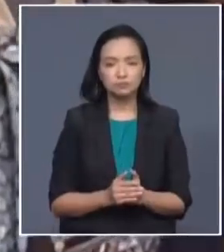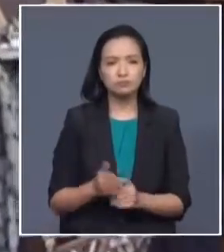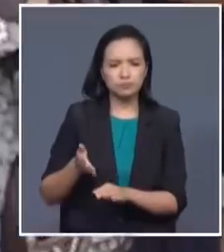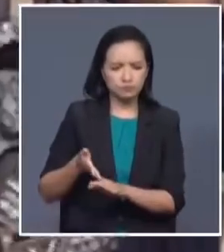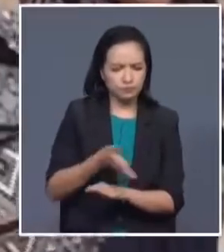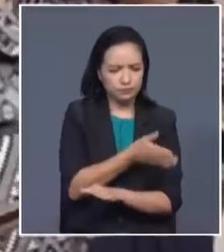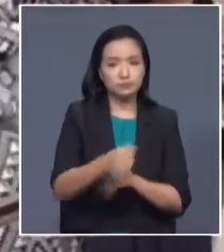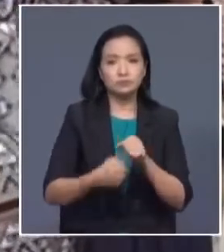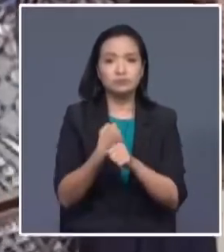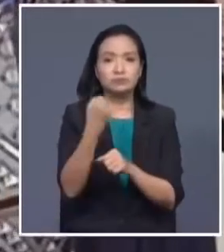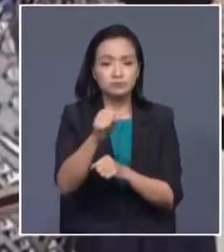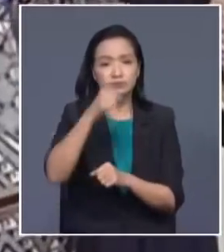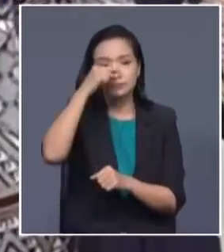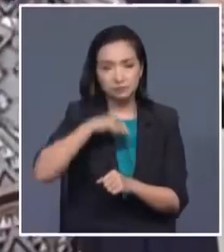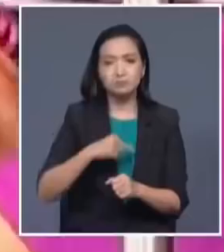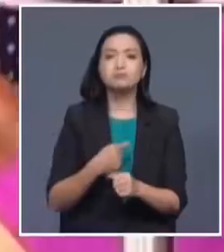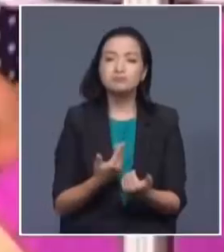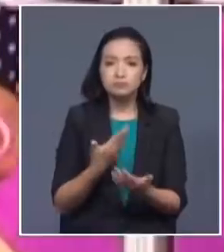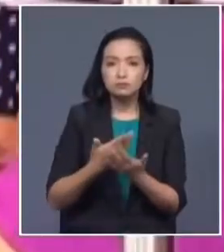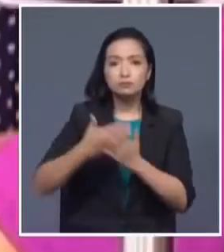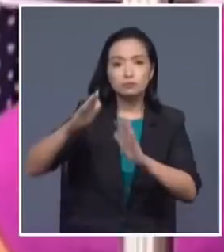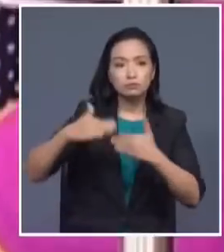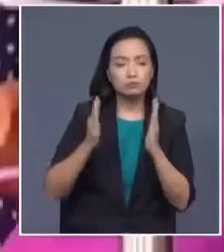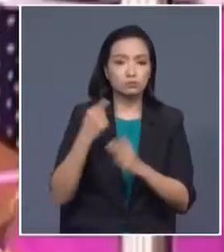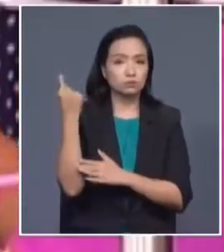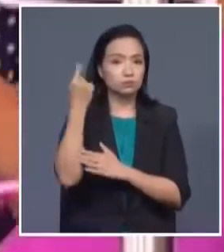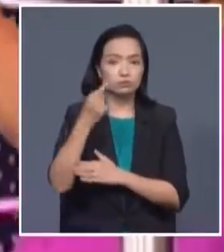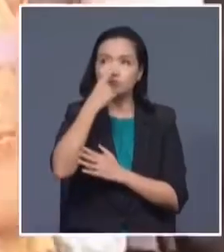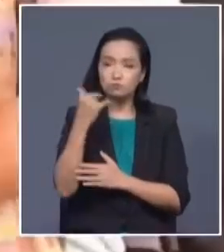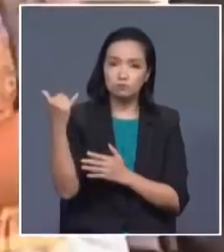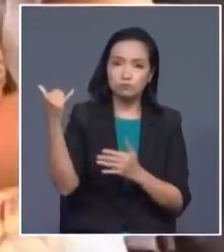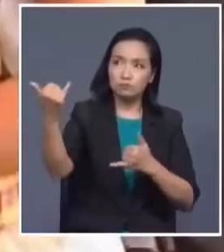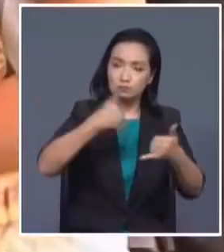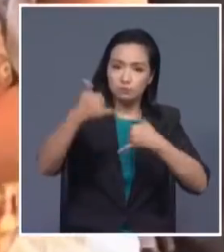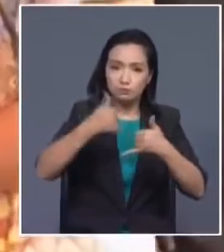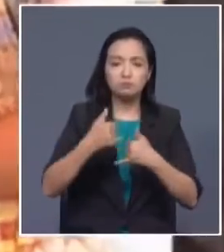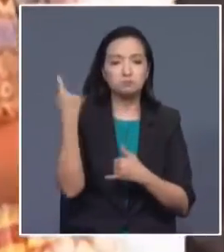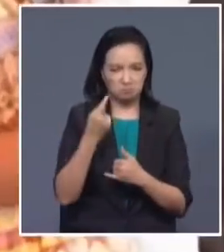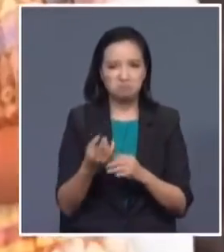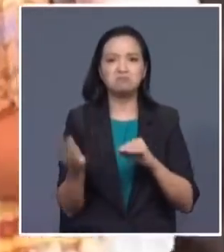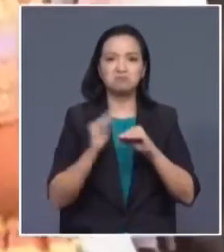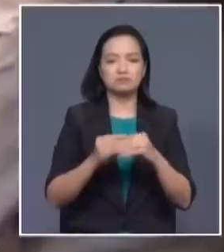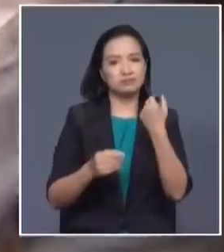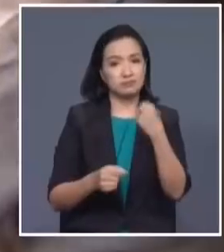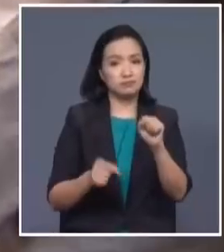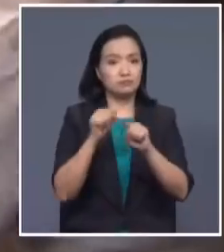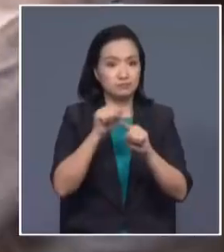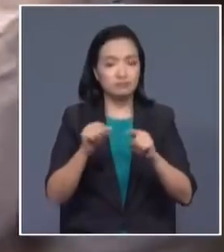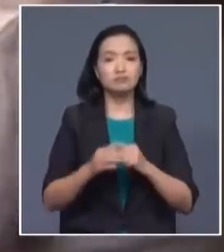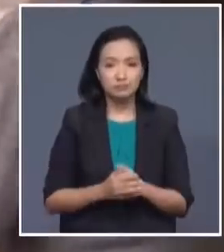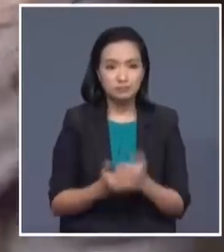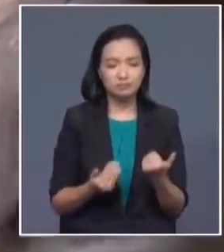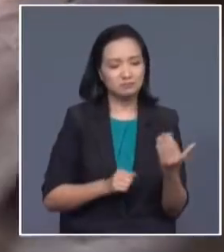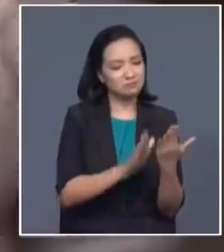าประเทศไทยมีรายได้จากนักท่องเที่ยวชาวต่างชาติเพิ่มขึ้นเฉลี่ยเกือบร้อยละ10โดยเฉพาะช่วงหลังจากที่บ้